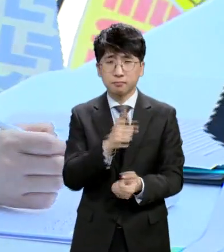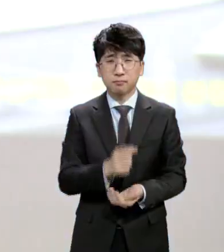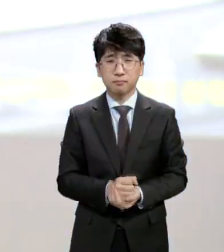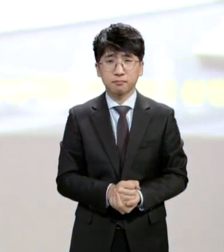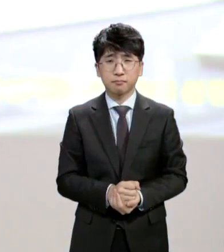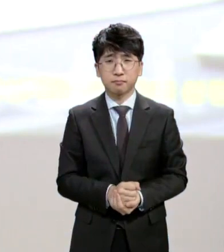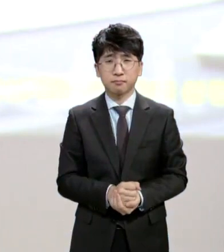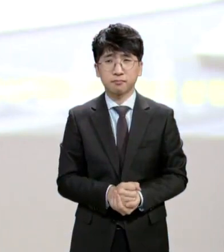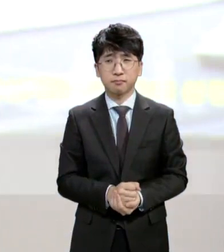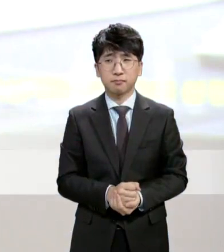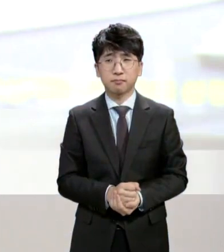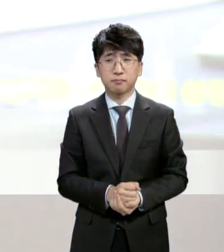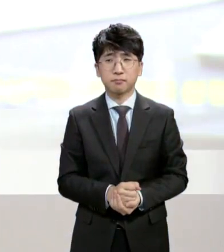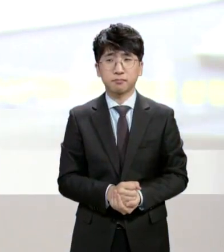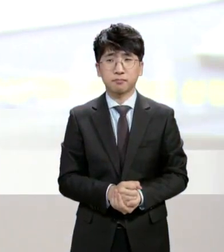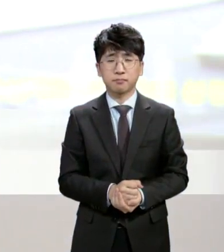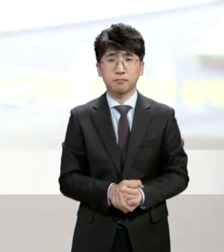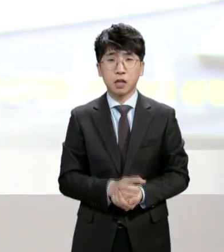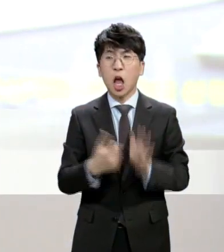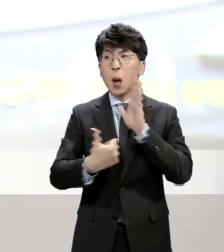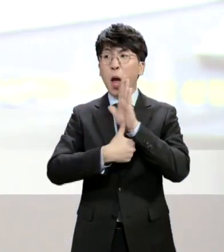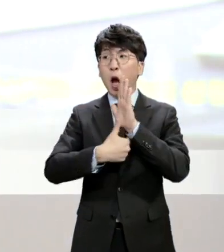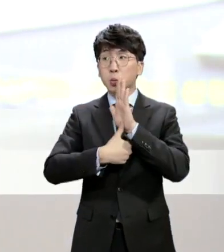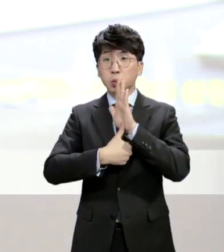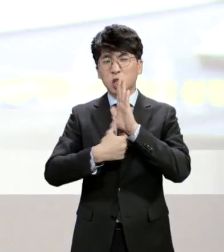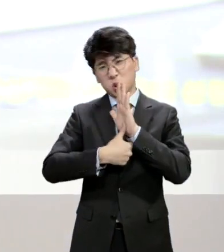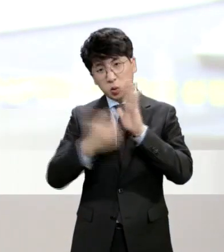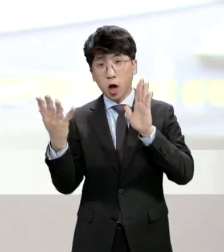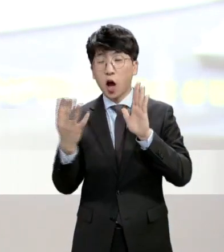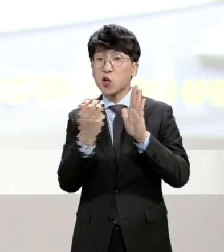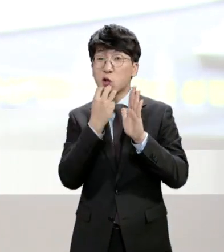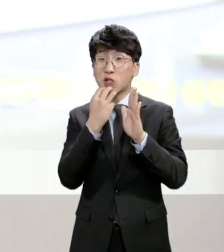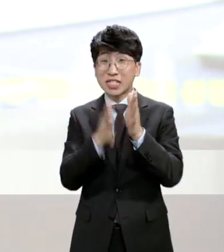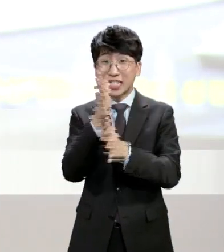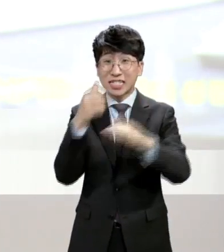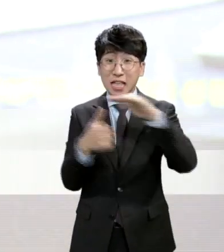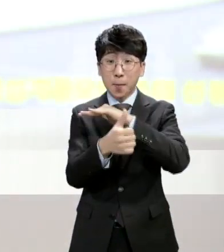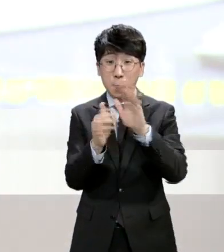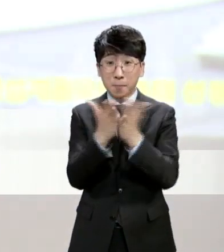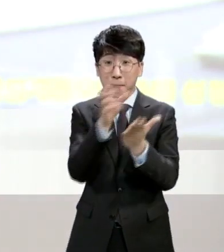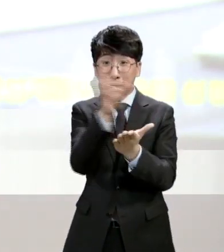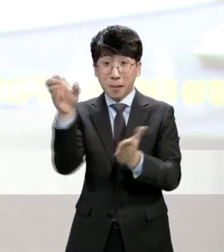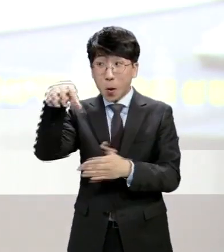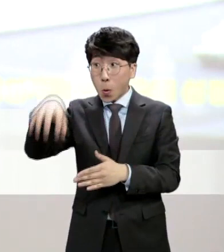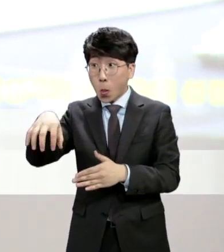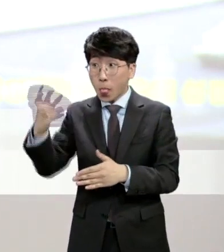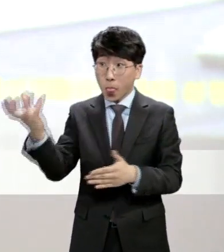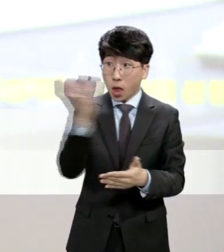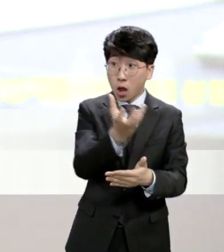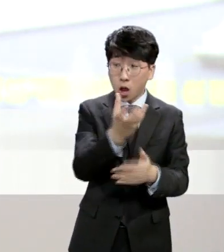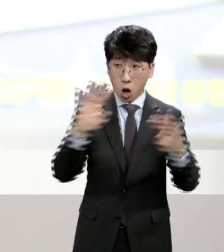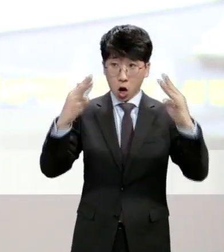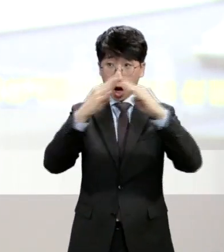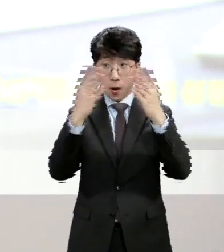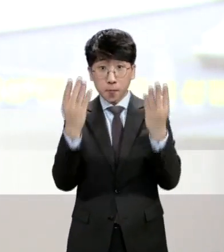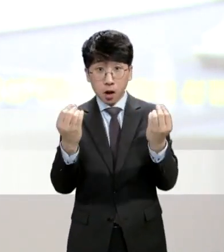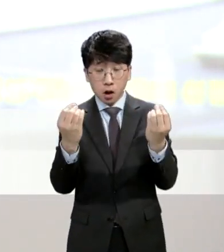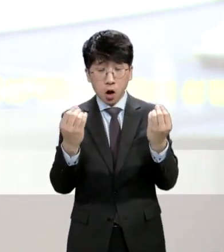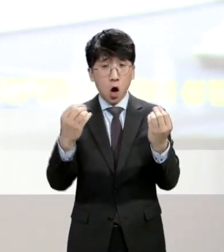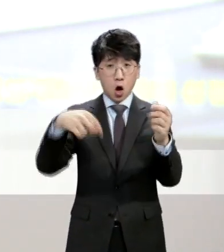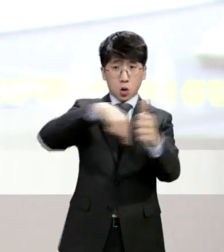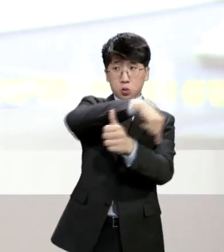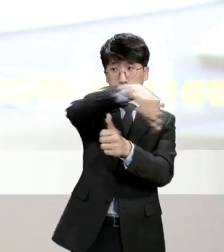이 명품 도서관이 들어오게 되면은 정말로 주민들에게 많은 부가가치가 있지 않을까, 또 동네가 여러